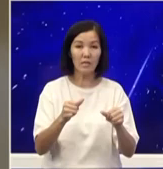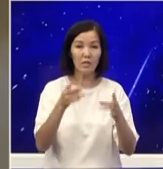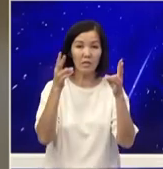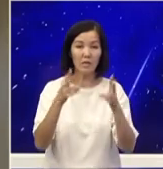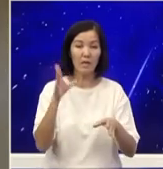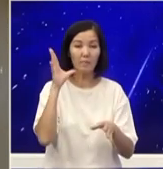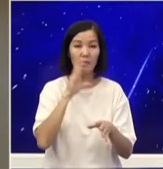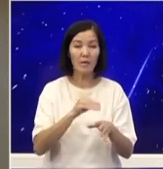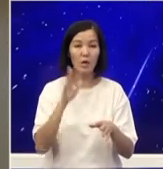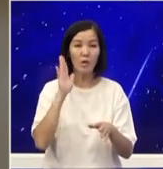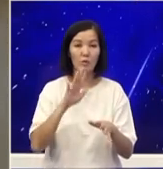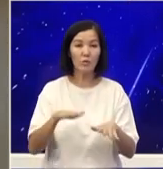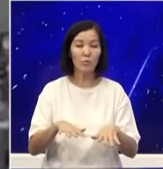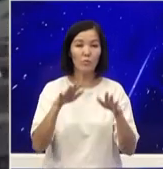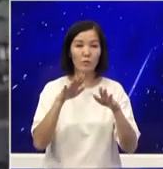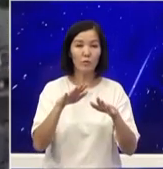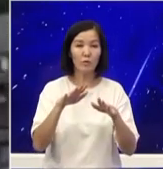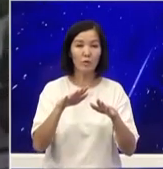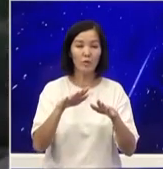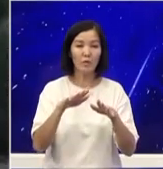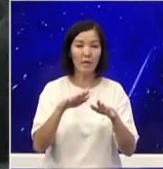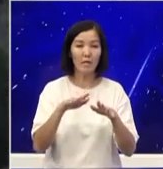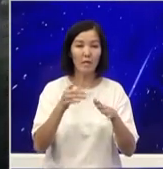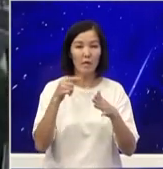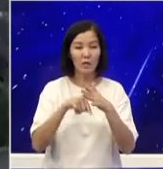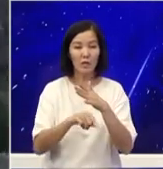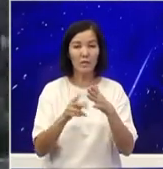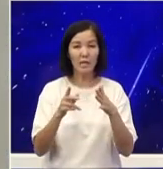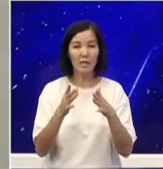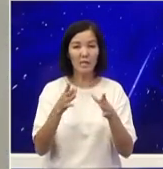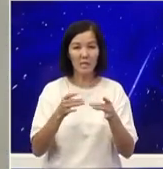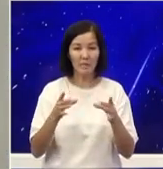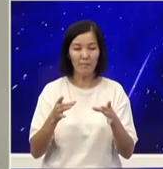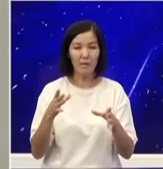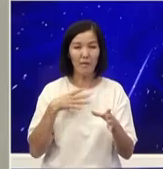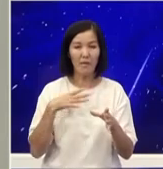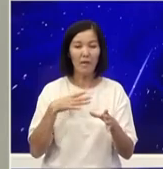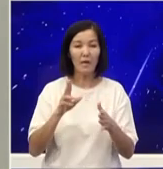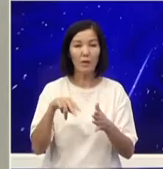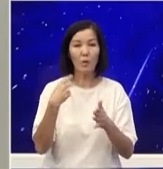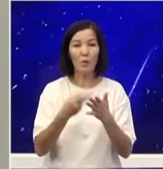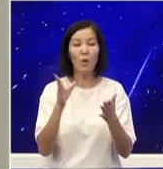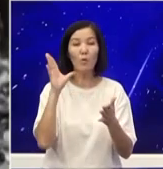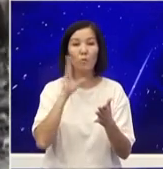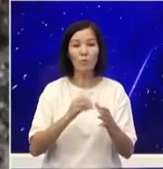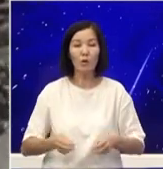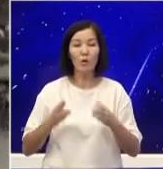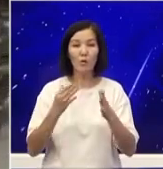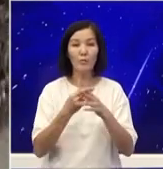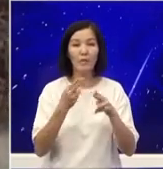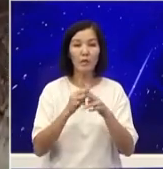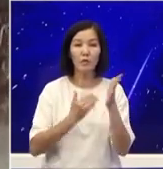мүмкін. Қазір су мүсіннің табанынан асады. Табиғат апатына байланысты Сычуанда қауіптің ең жоғары деңгейі